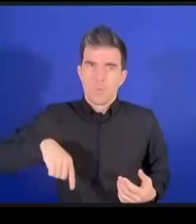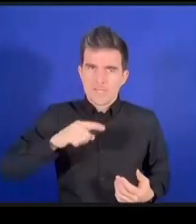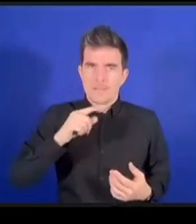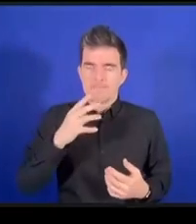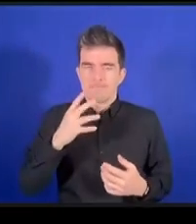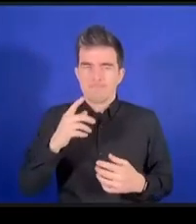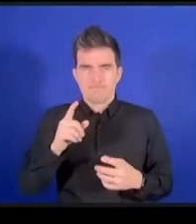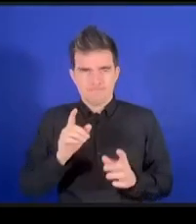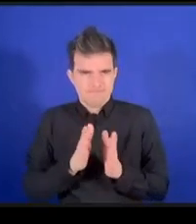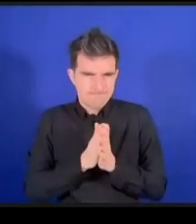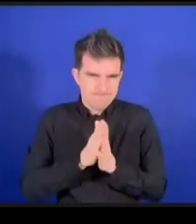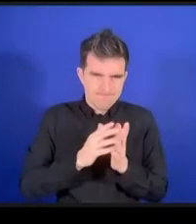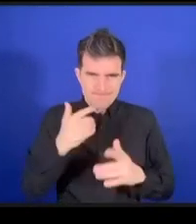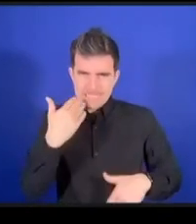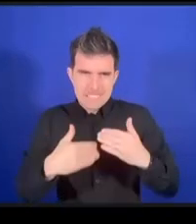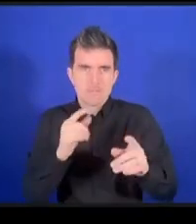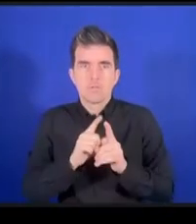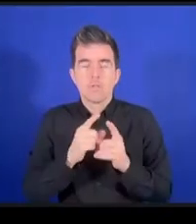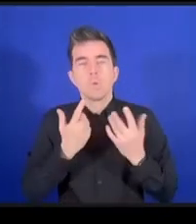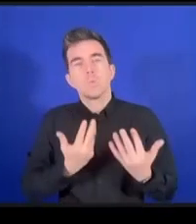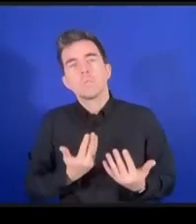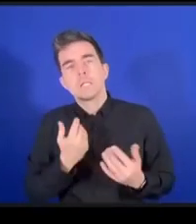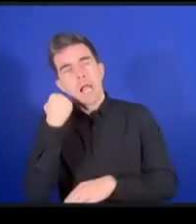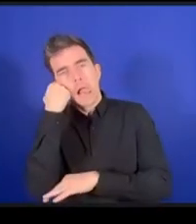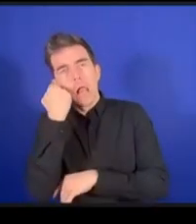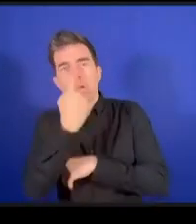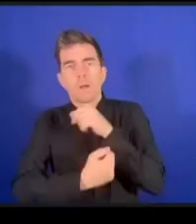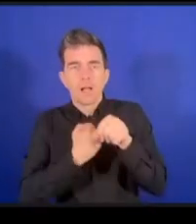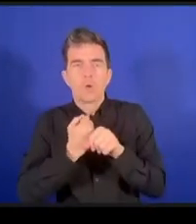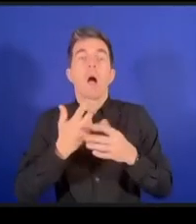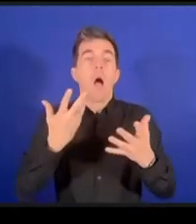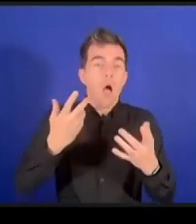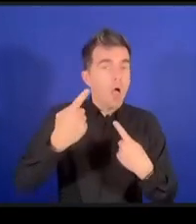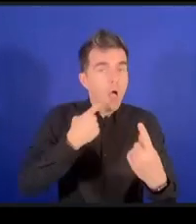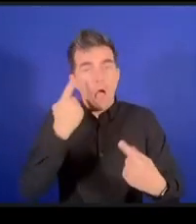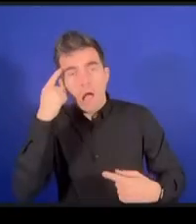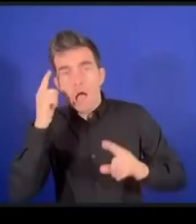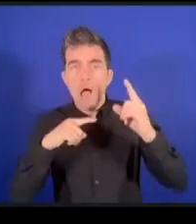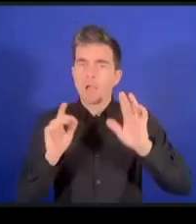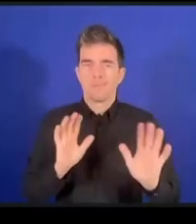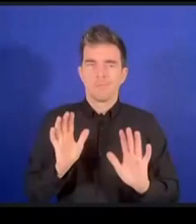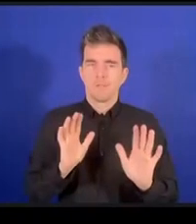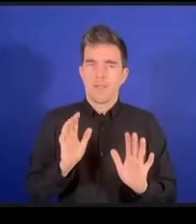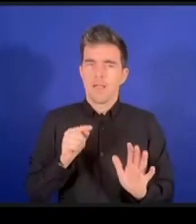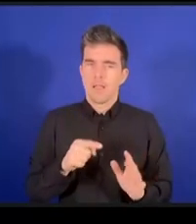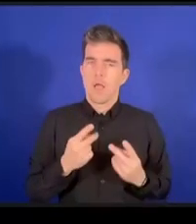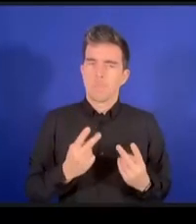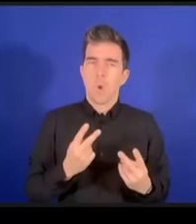года не ждать результатов через год а ускорить работу Сейчас Спасибо аври